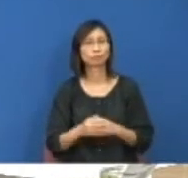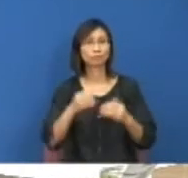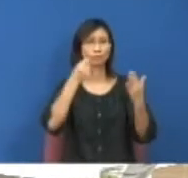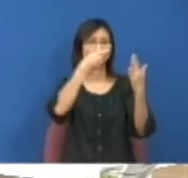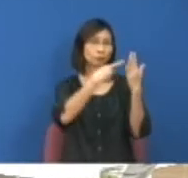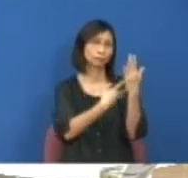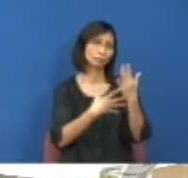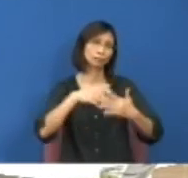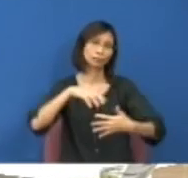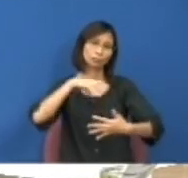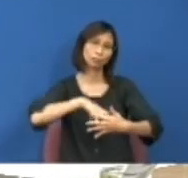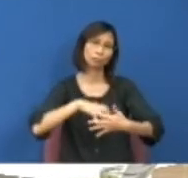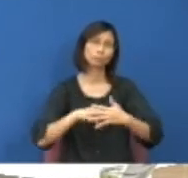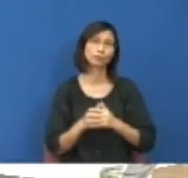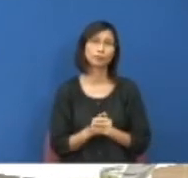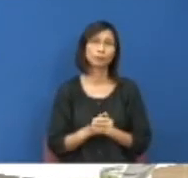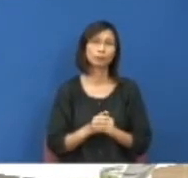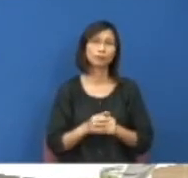法